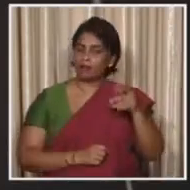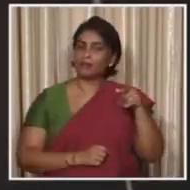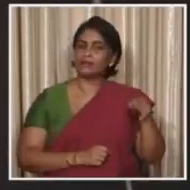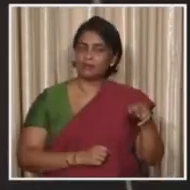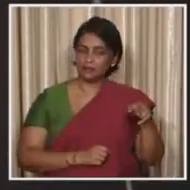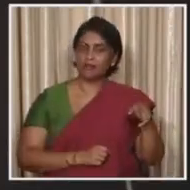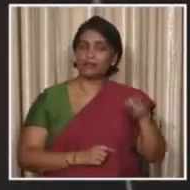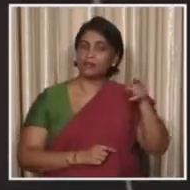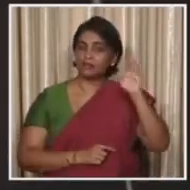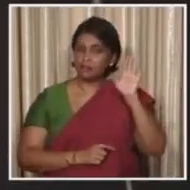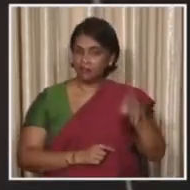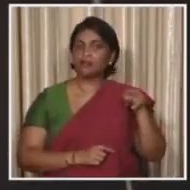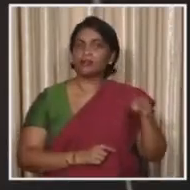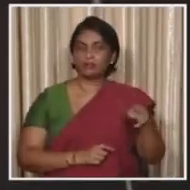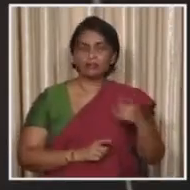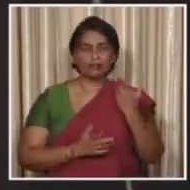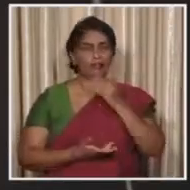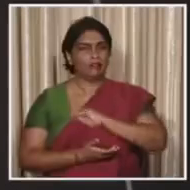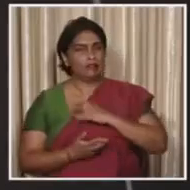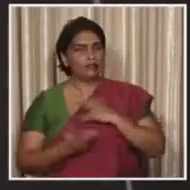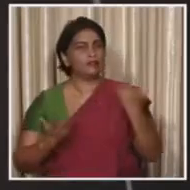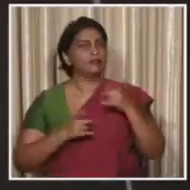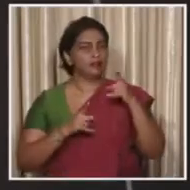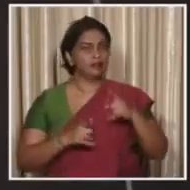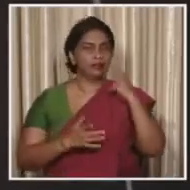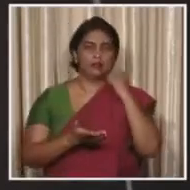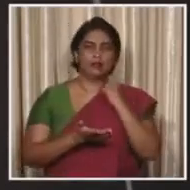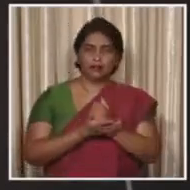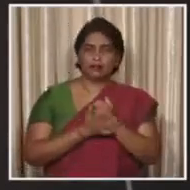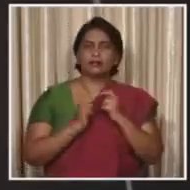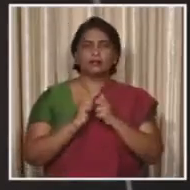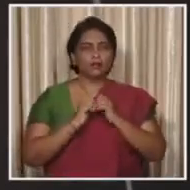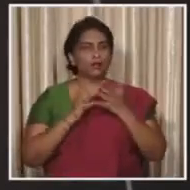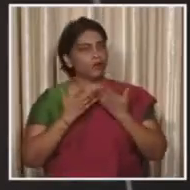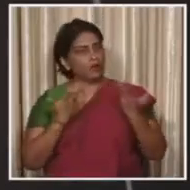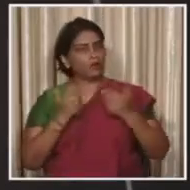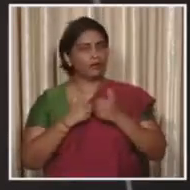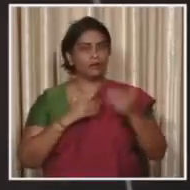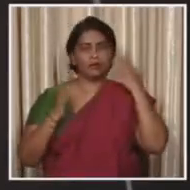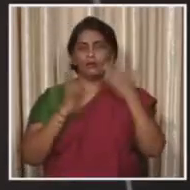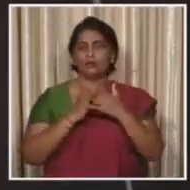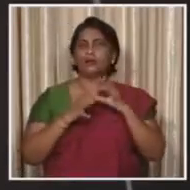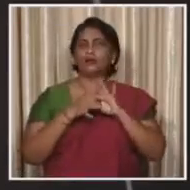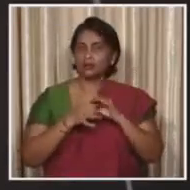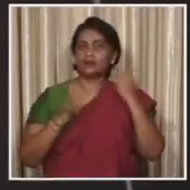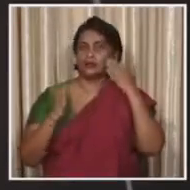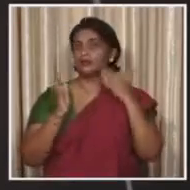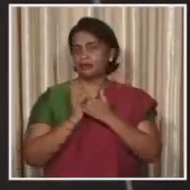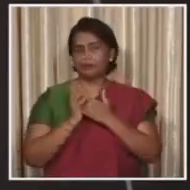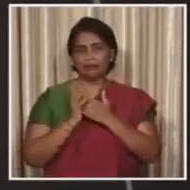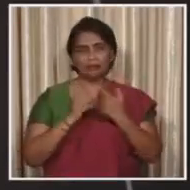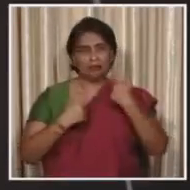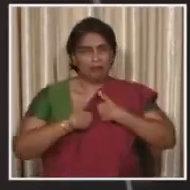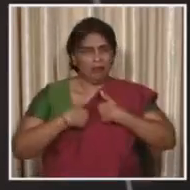පේනවා මොන්ට මේක උහුල ගන්න බැරුව මේක දරා ගන්න බැරුව මොකක් හරි සම්බන්ධතාවයකට මාව